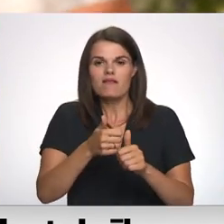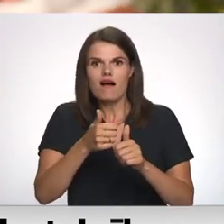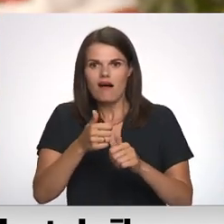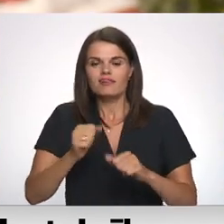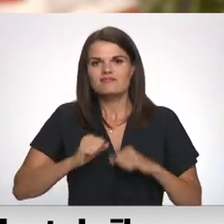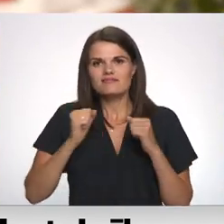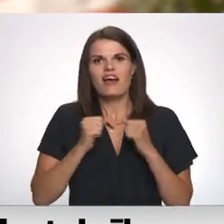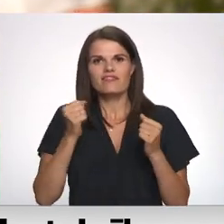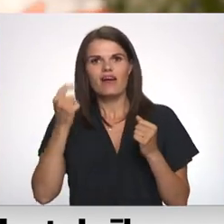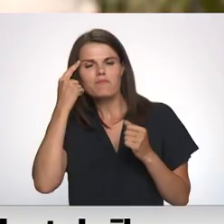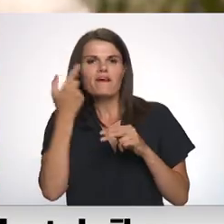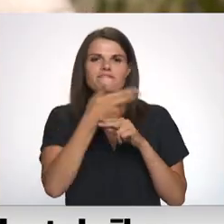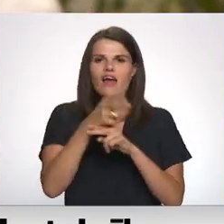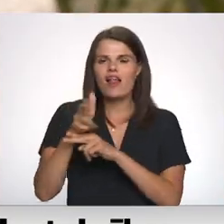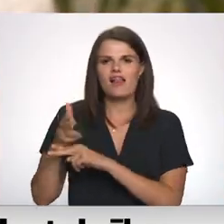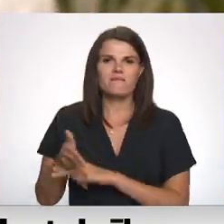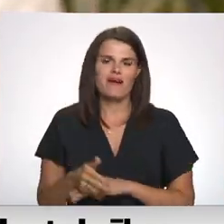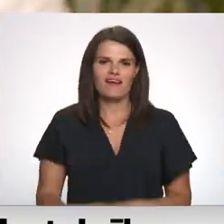un centāmies kaut ko nofilmēt.